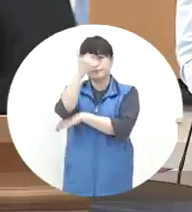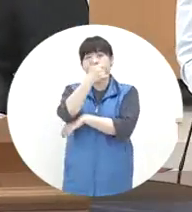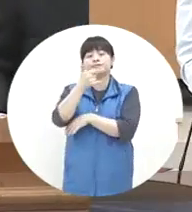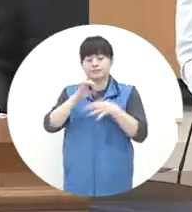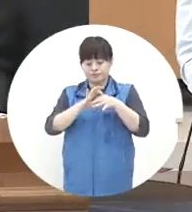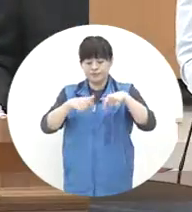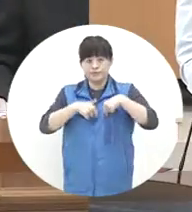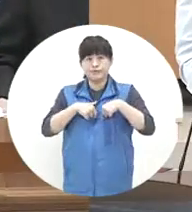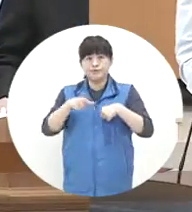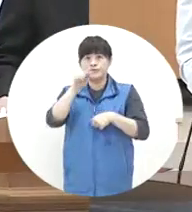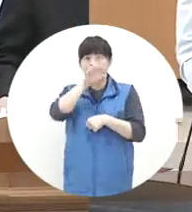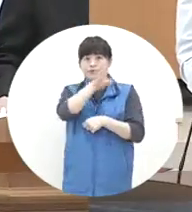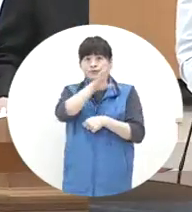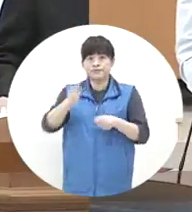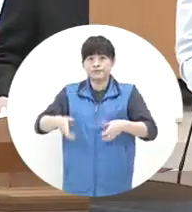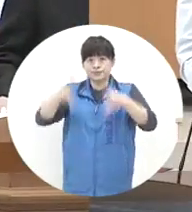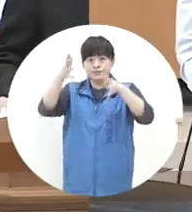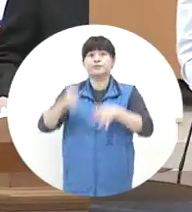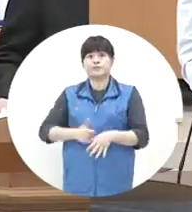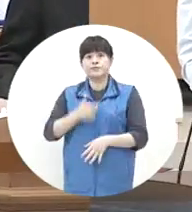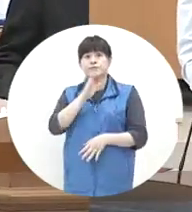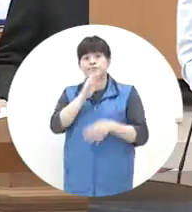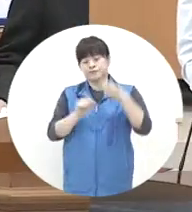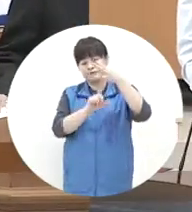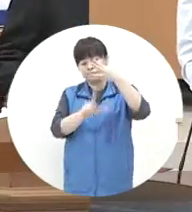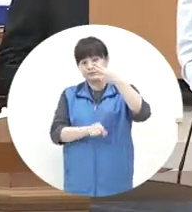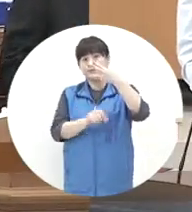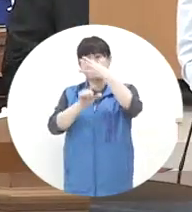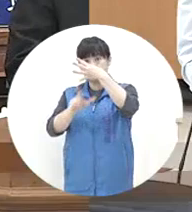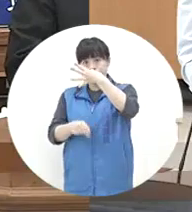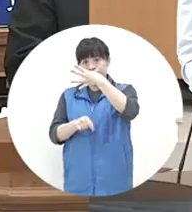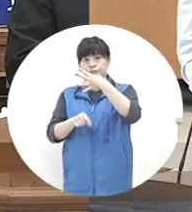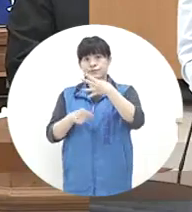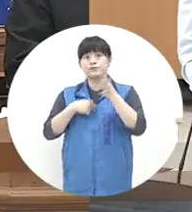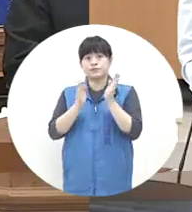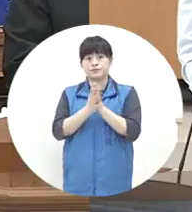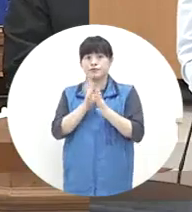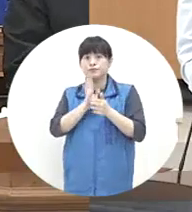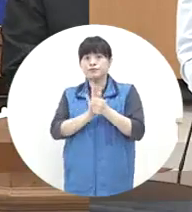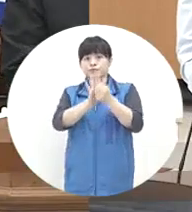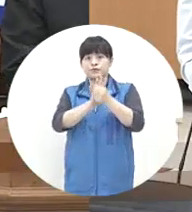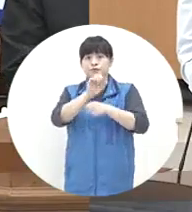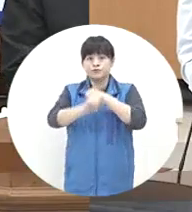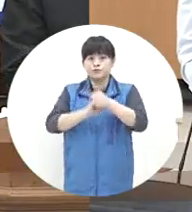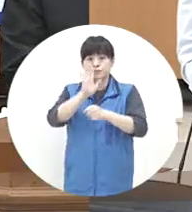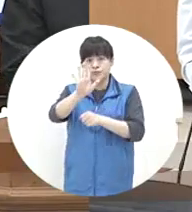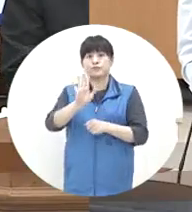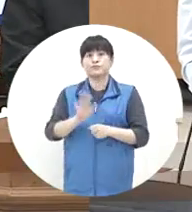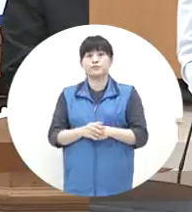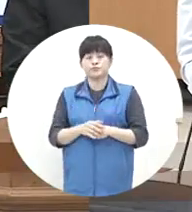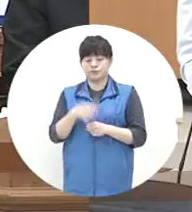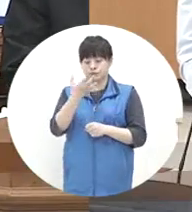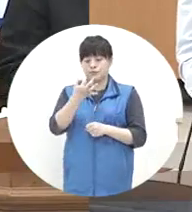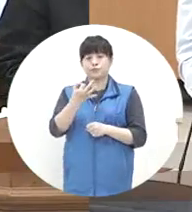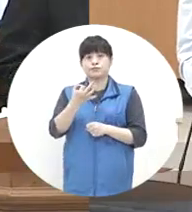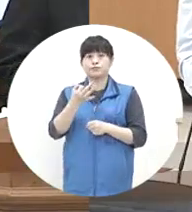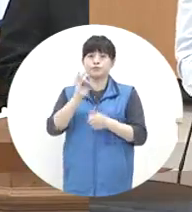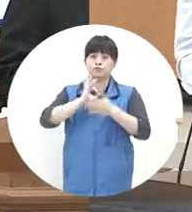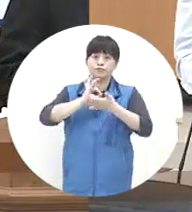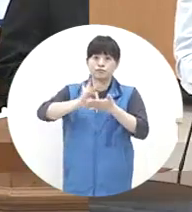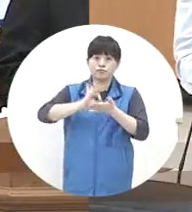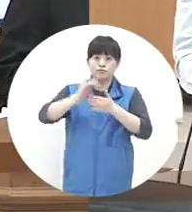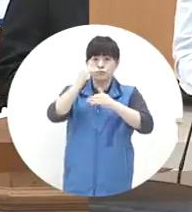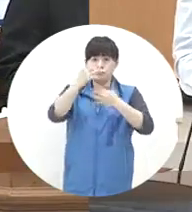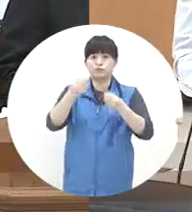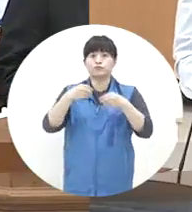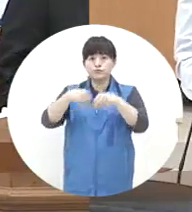心我们莺歌美食广场。事实上，我们在3月跟4月分别都有推出活动，包括不限金 不限消费金额就送